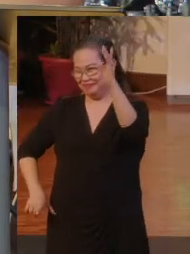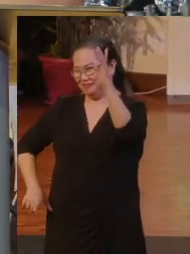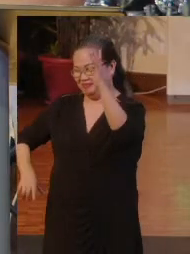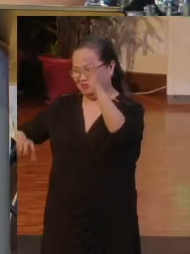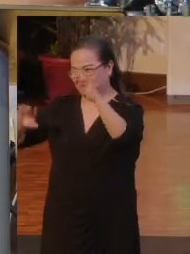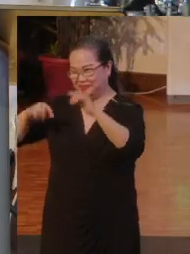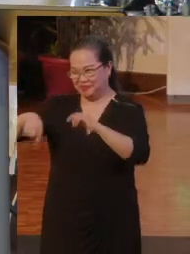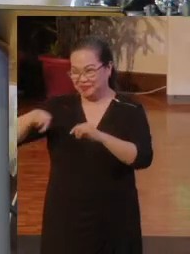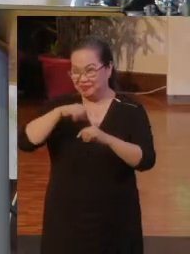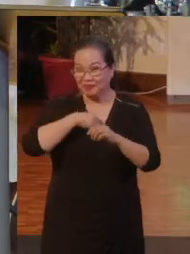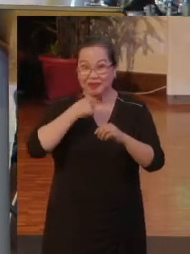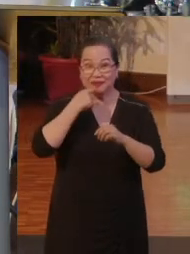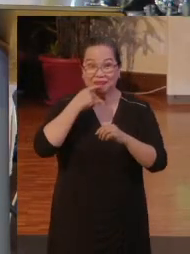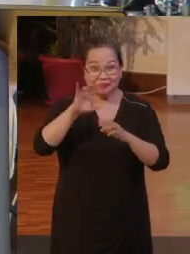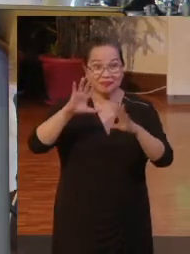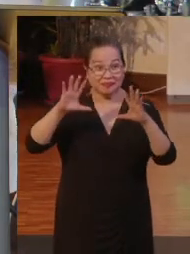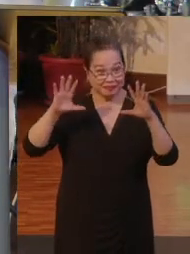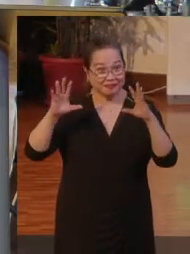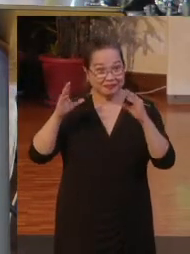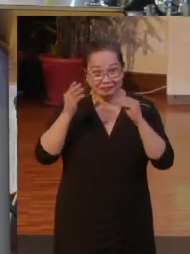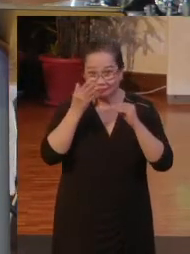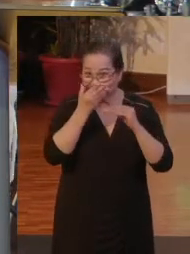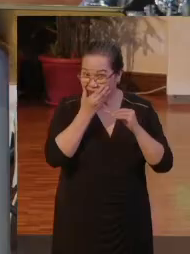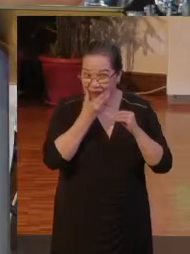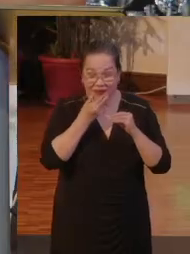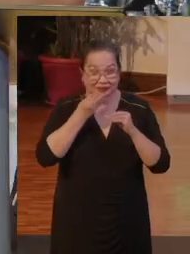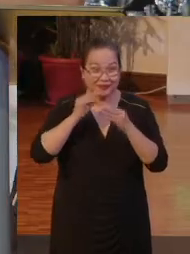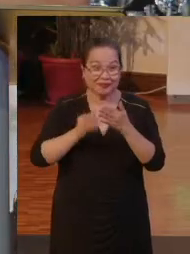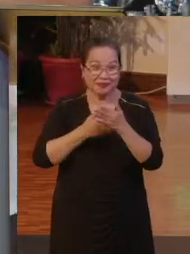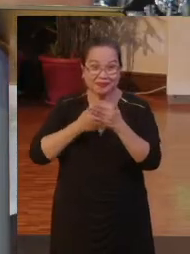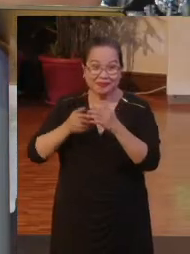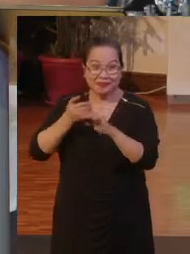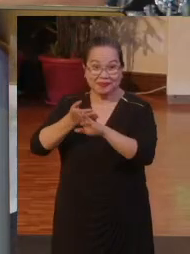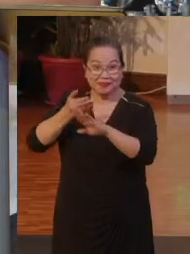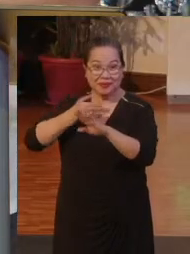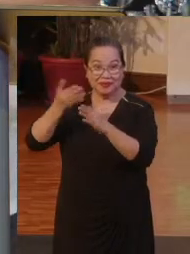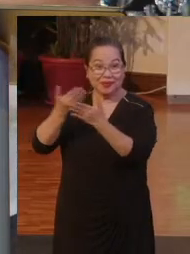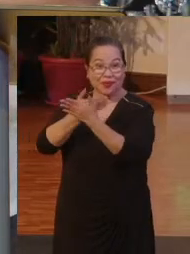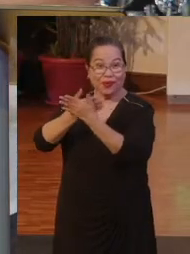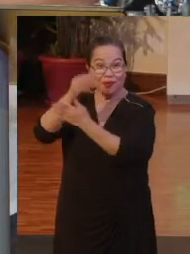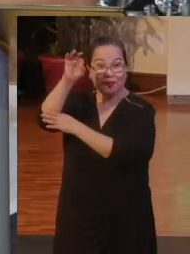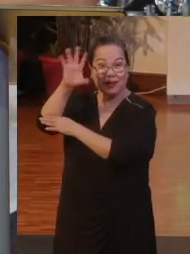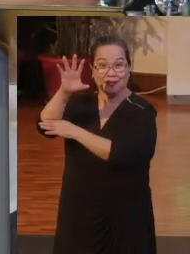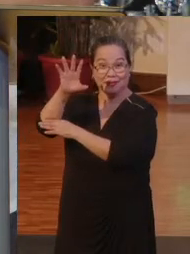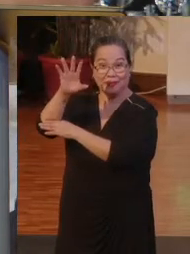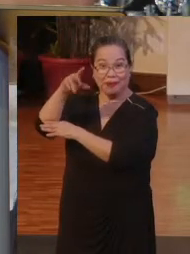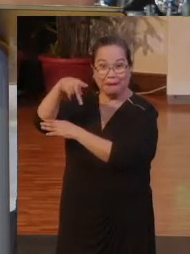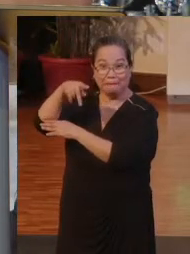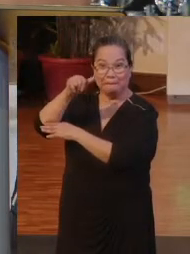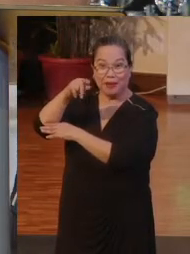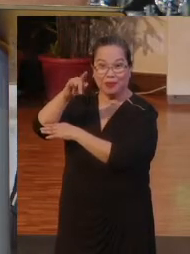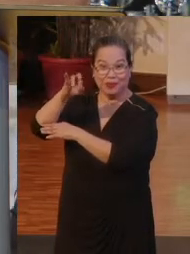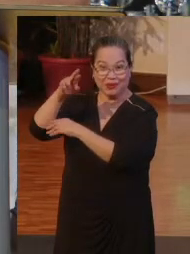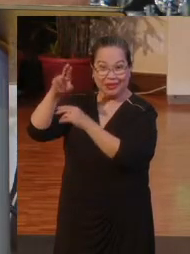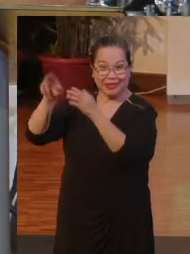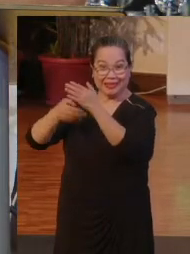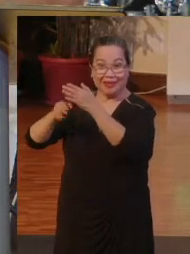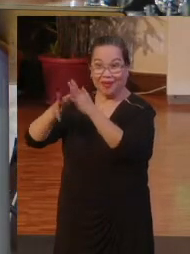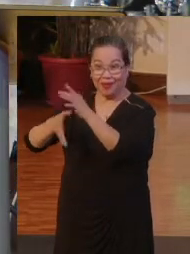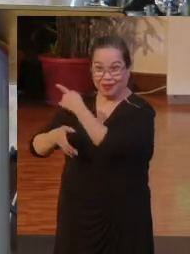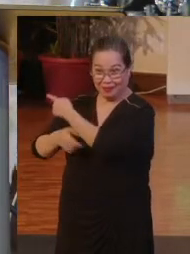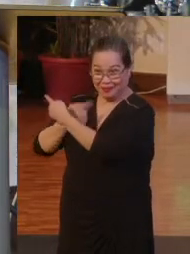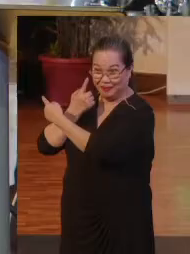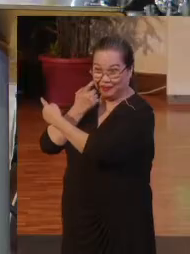Diyos. Napakatandang kanta. Bago pa lang po akong pastor nung nauso po yung papuring song na yan.